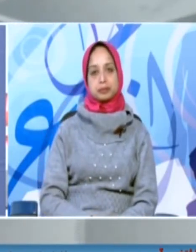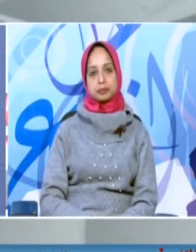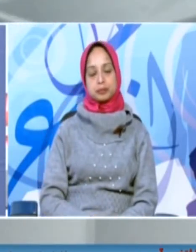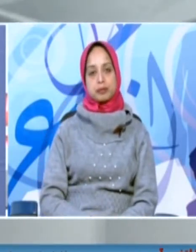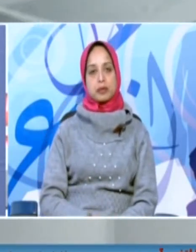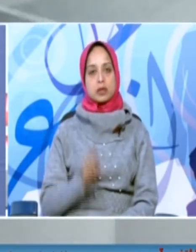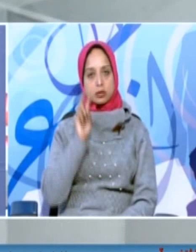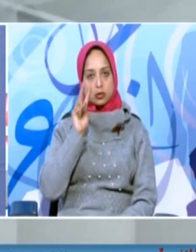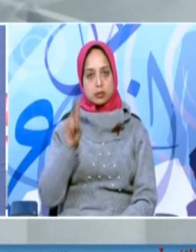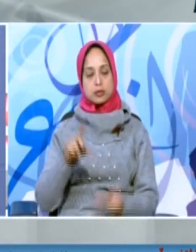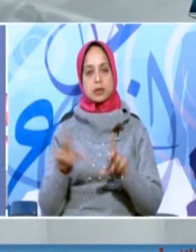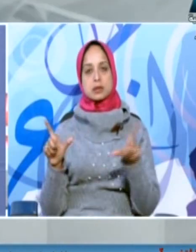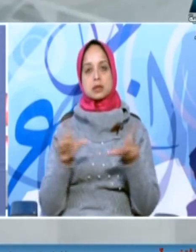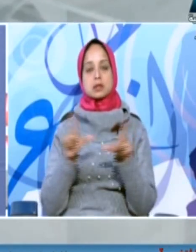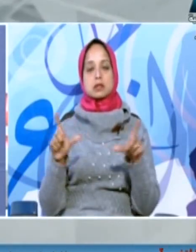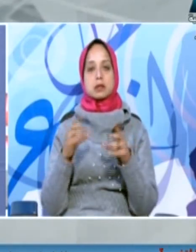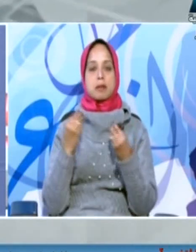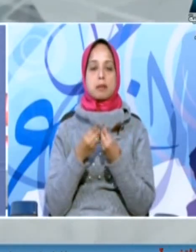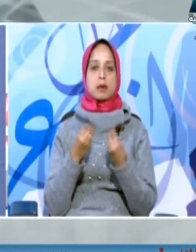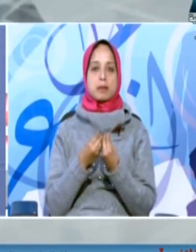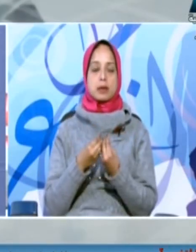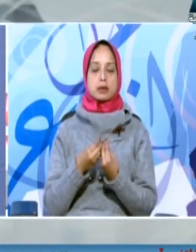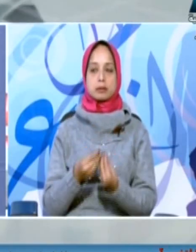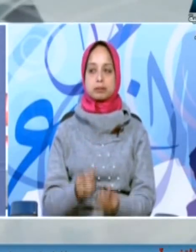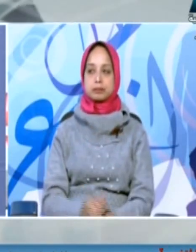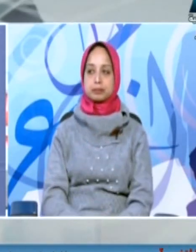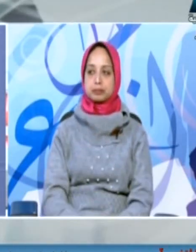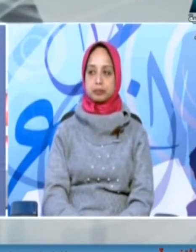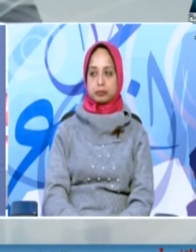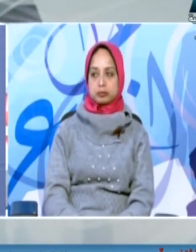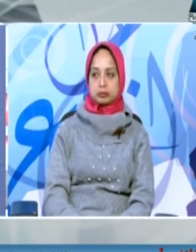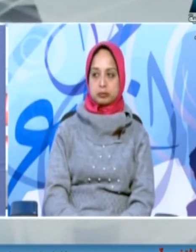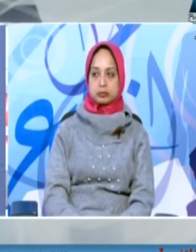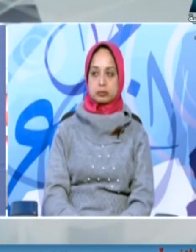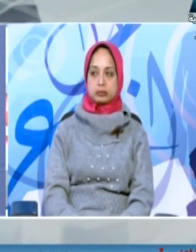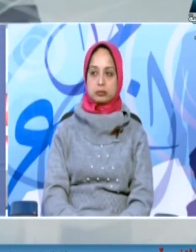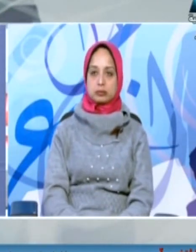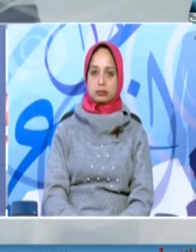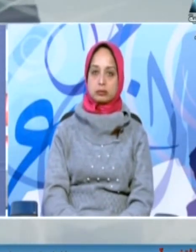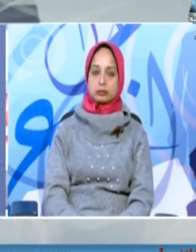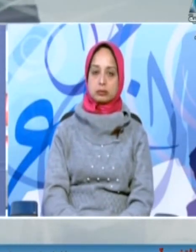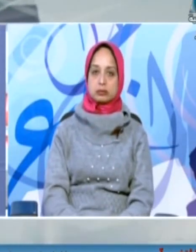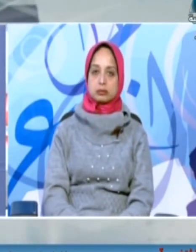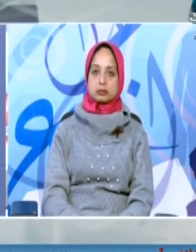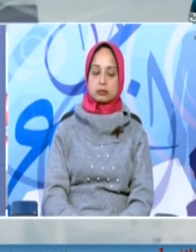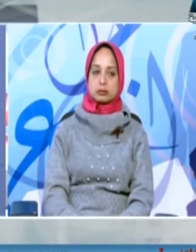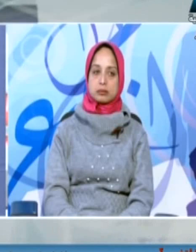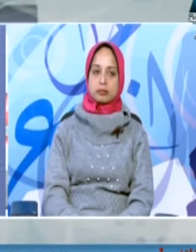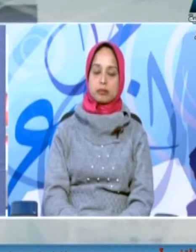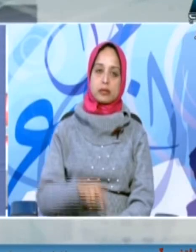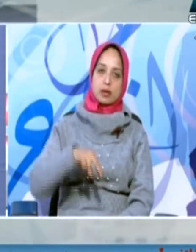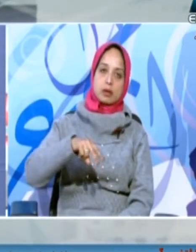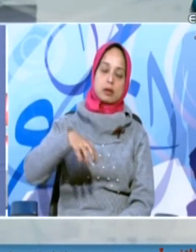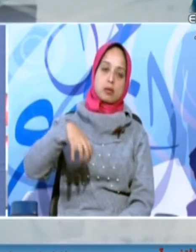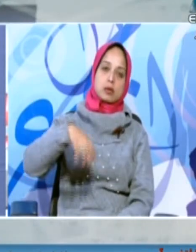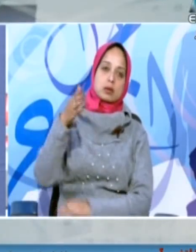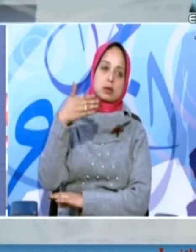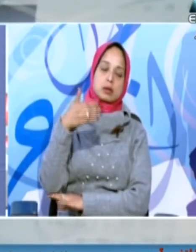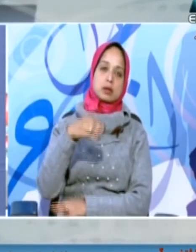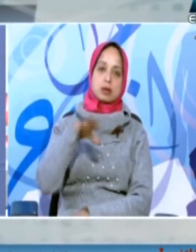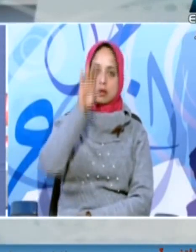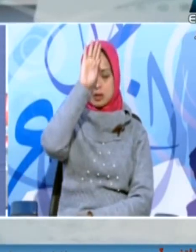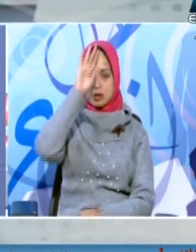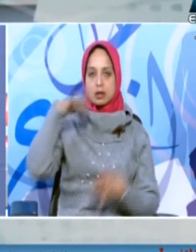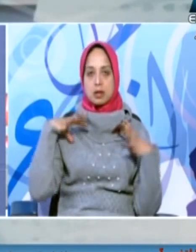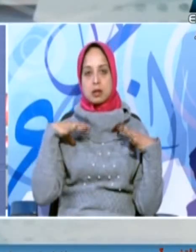الشاشه، هتبان لك اهي الحركه الوطنيه في عهد توفيق، هاتها لي على الشاشه بس كده تشوفها. الحركه الوطنيه في عهد مين؟ توفيق،